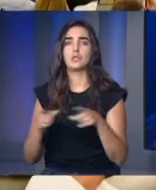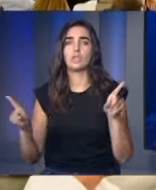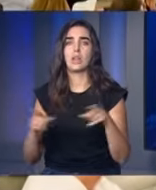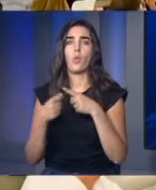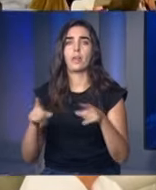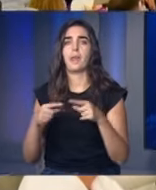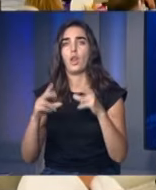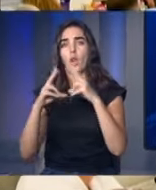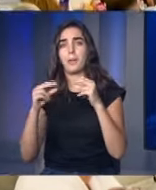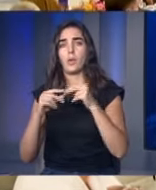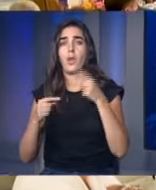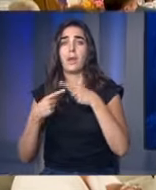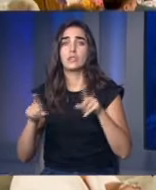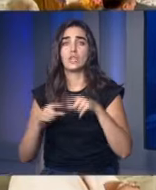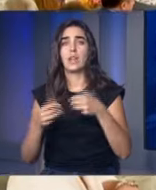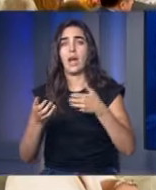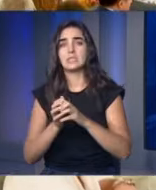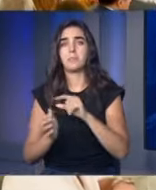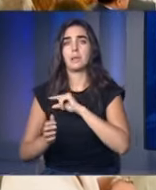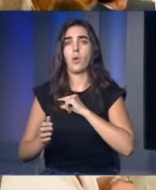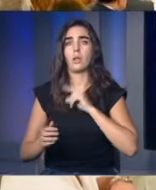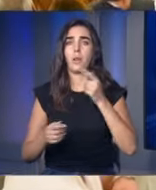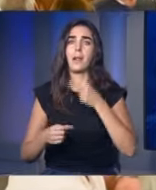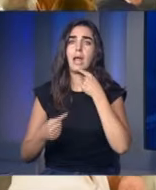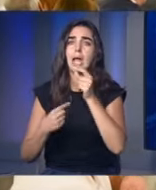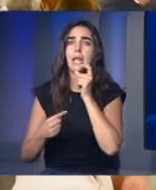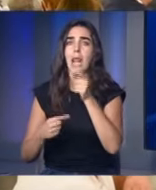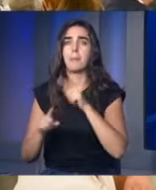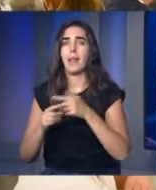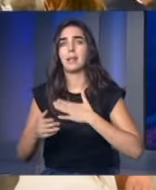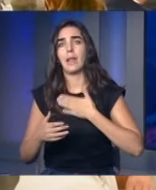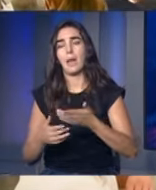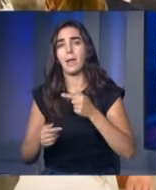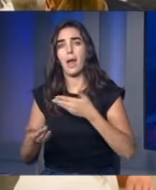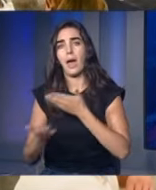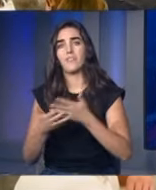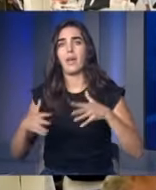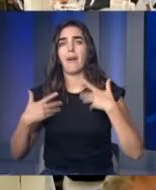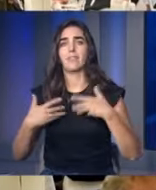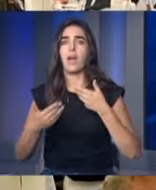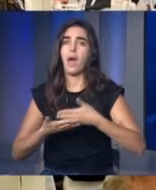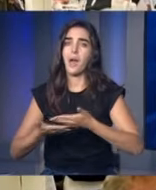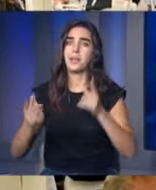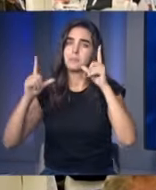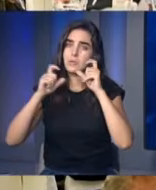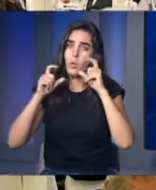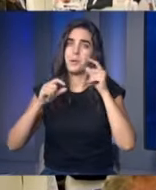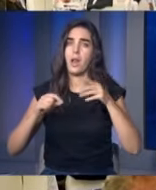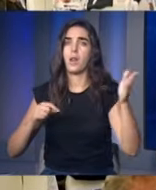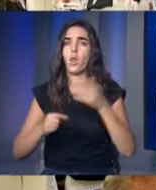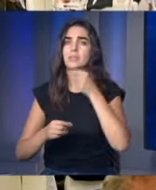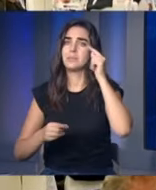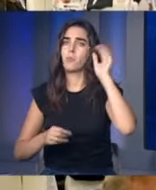أن العشاء استهل بالنشيد الوطني اللبناني ونشيد حزب القوة ثم كلمة ترحيبية لعرفة الاحتفال، فعرض لتقرير مصور